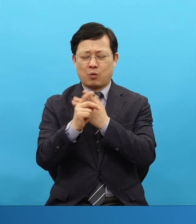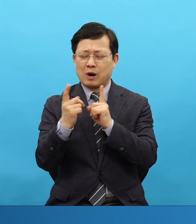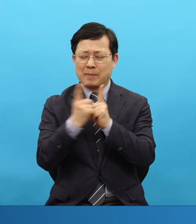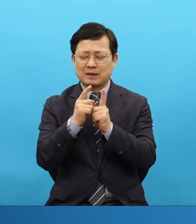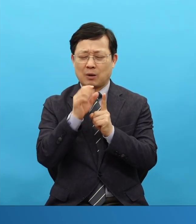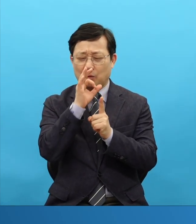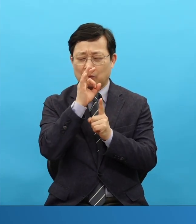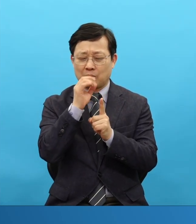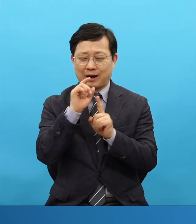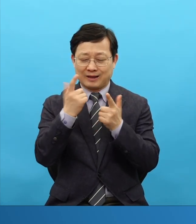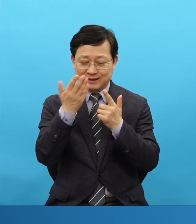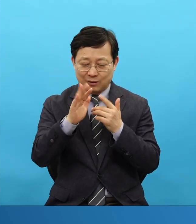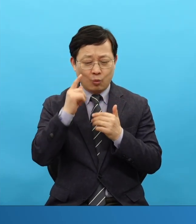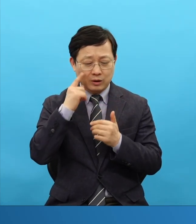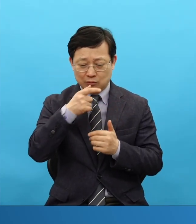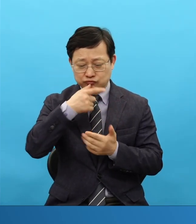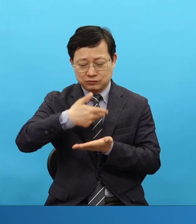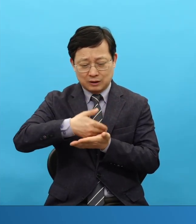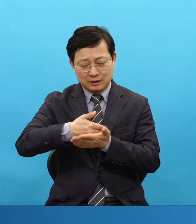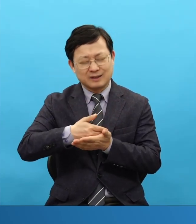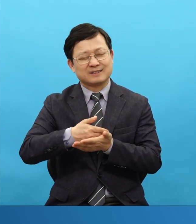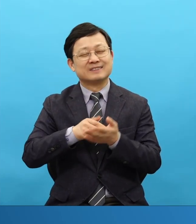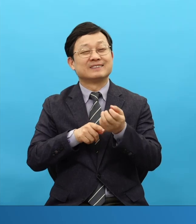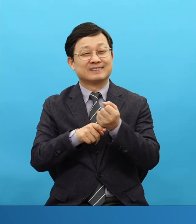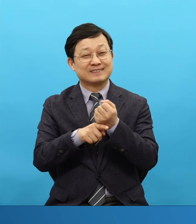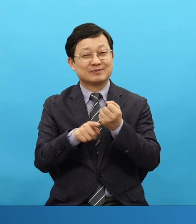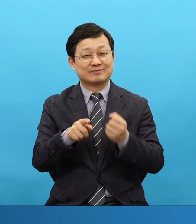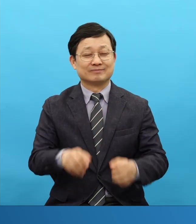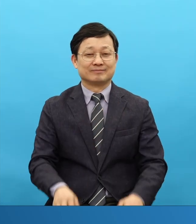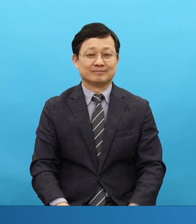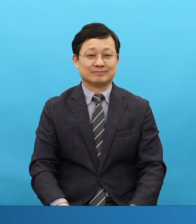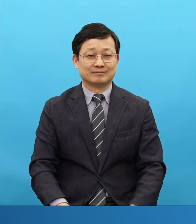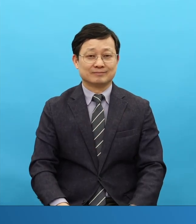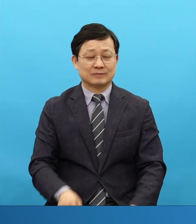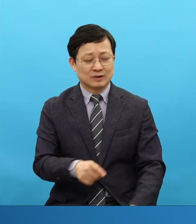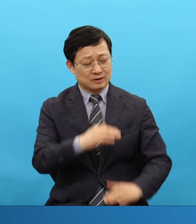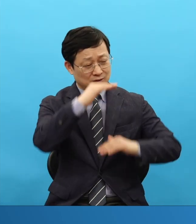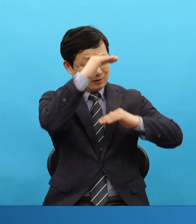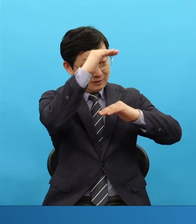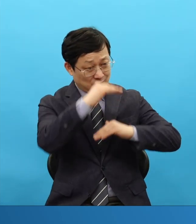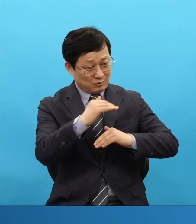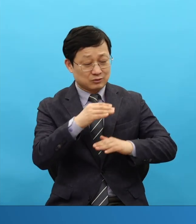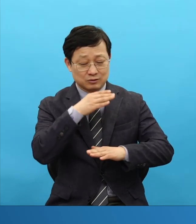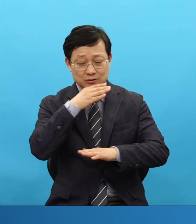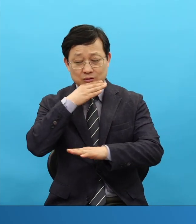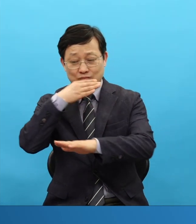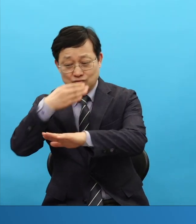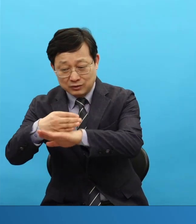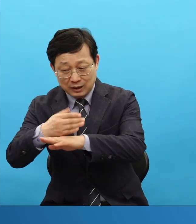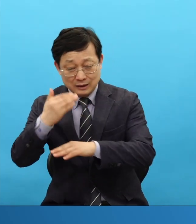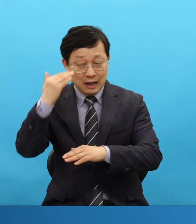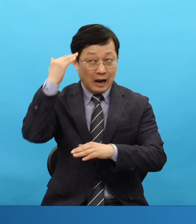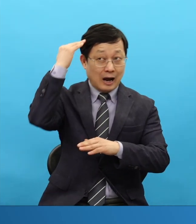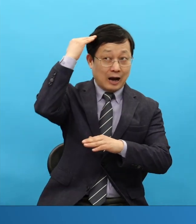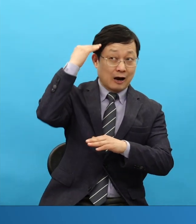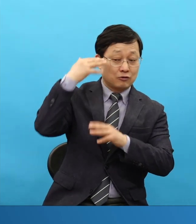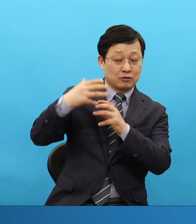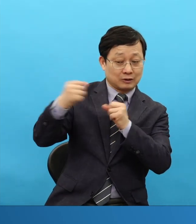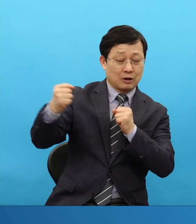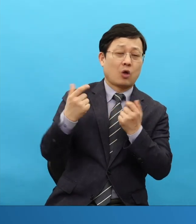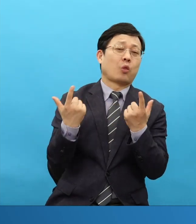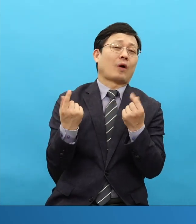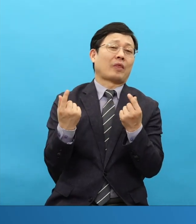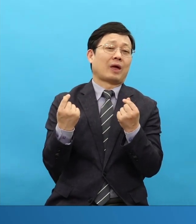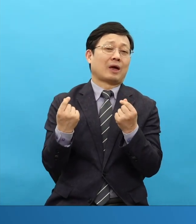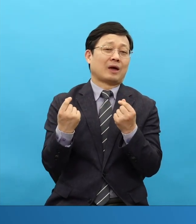from me? 지금 북한이 또 우리나라처럼 나누어져 가지고 이런 식으로 있는 겁니다. 지금. And in the state of North Korea